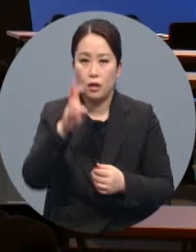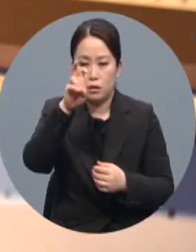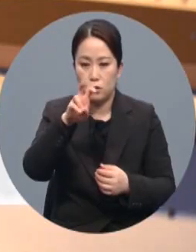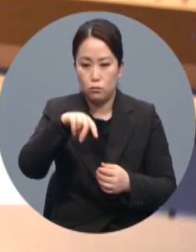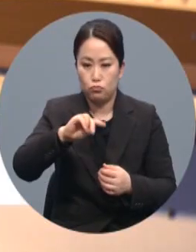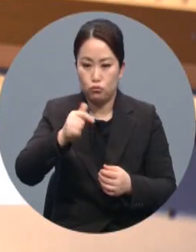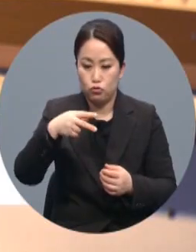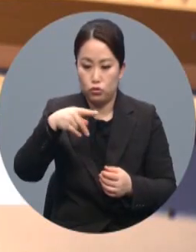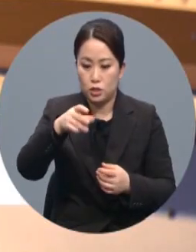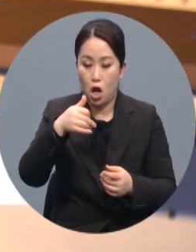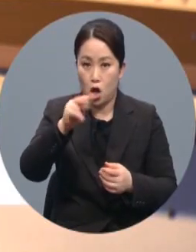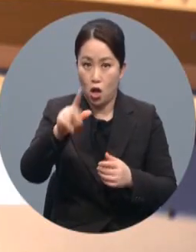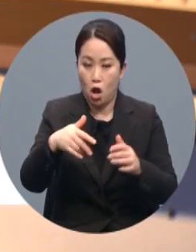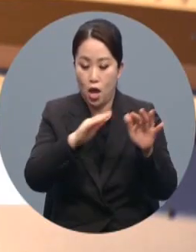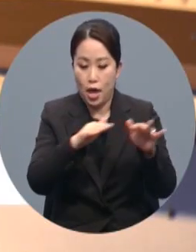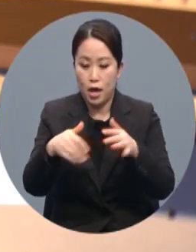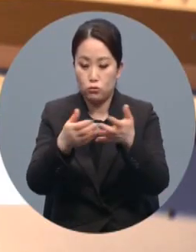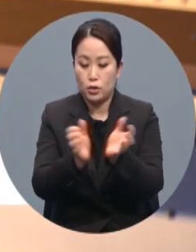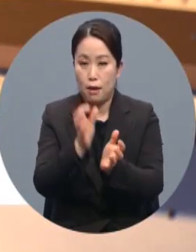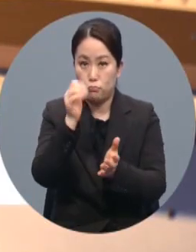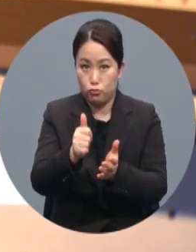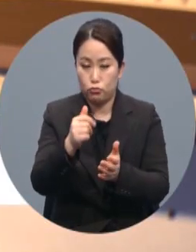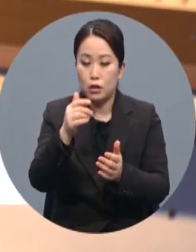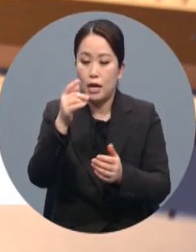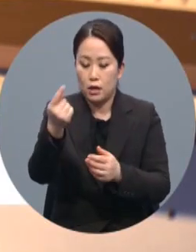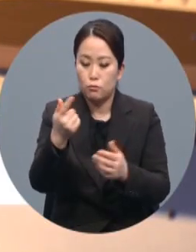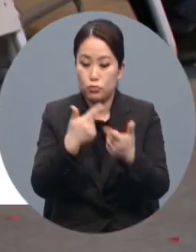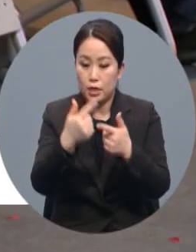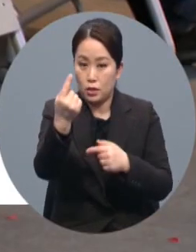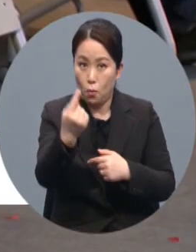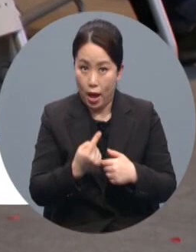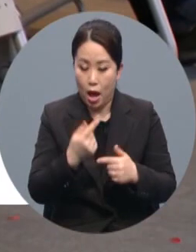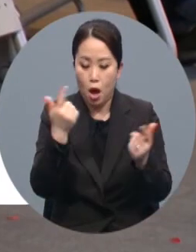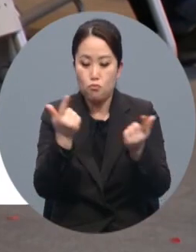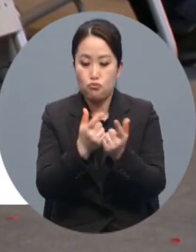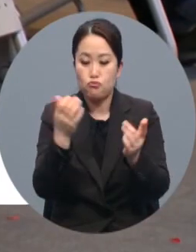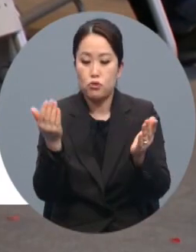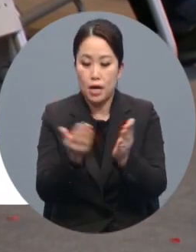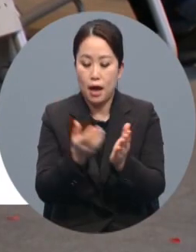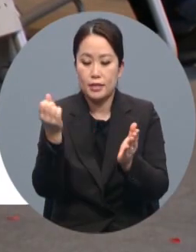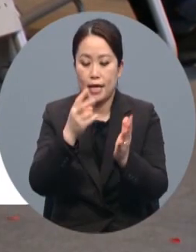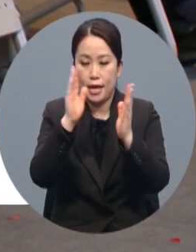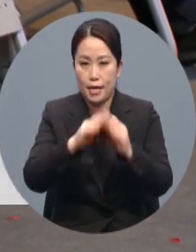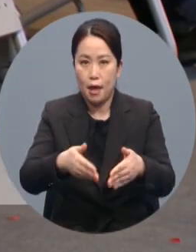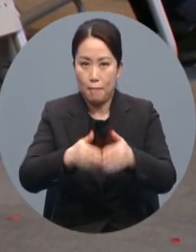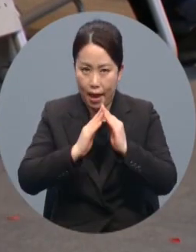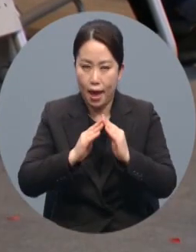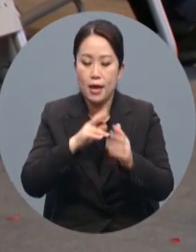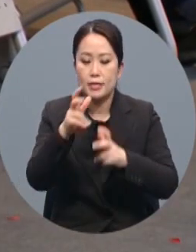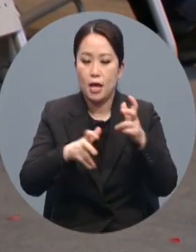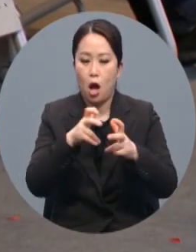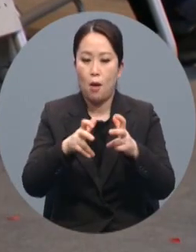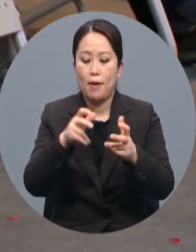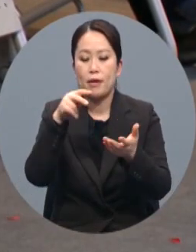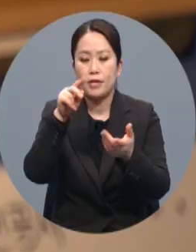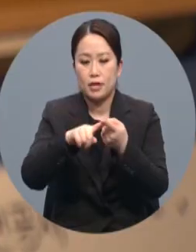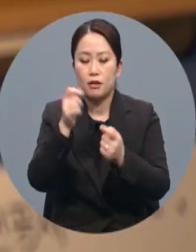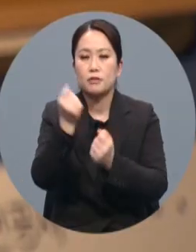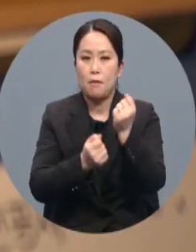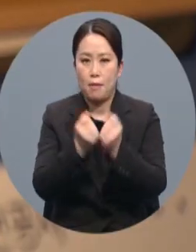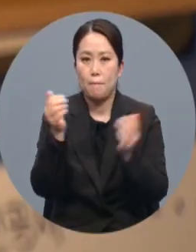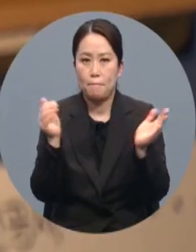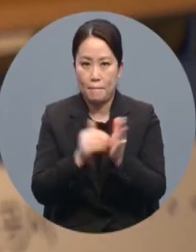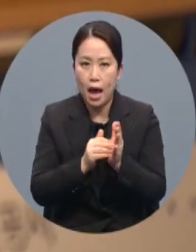문성혁 해양수산부 장관이 부산을 찾아 북한 재개발 사업 관련 입장을 밝혔습니다. 문 장관은 먼저